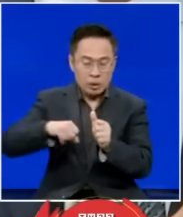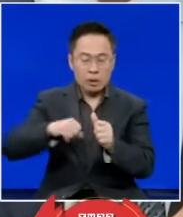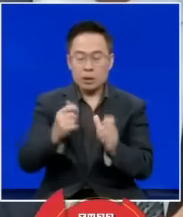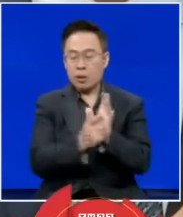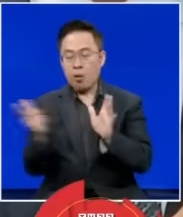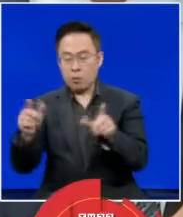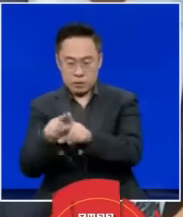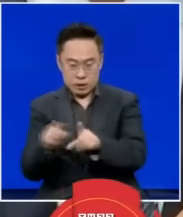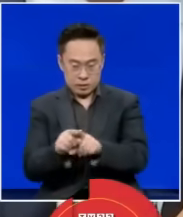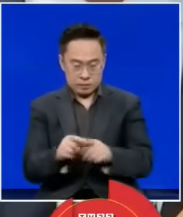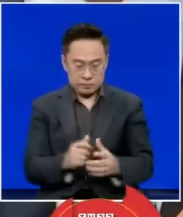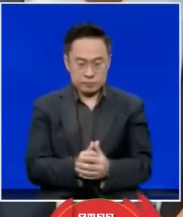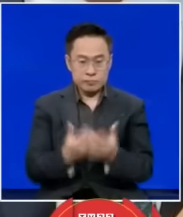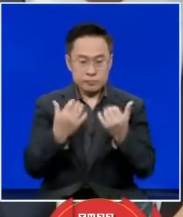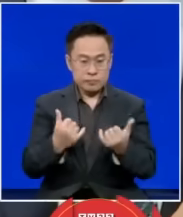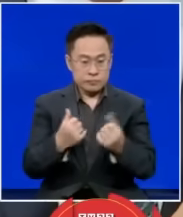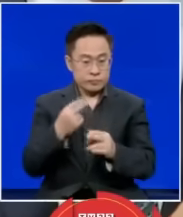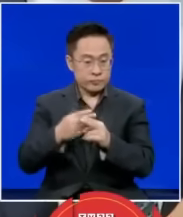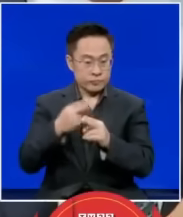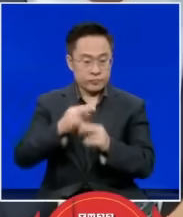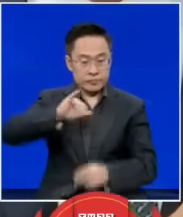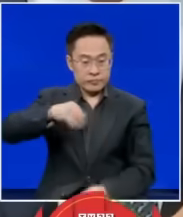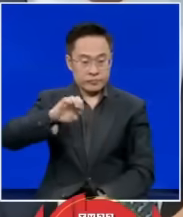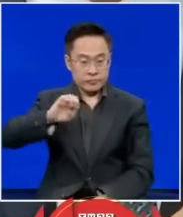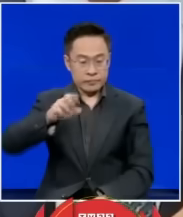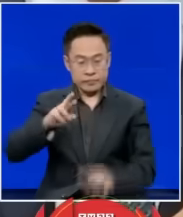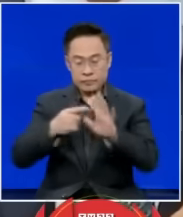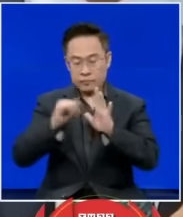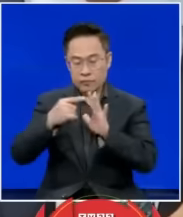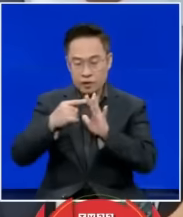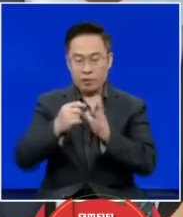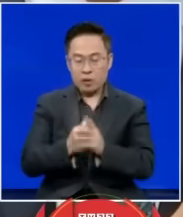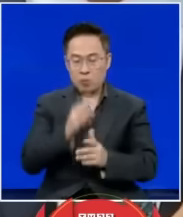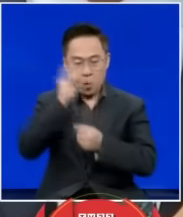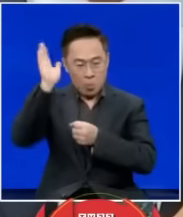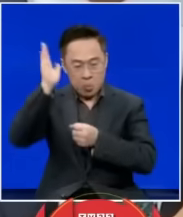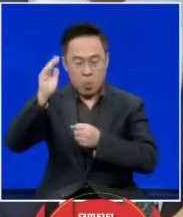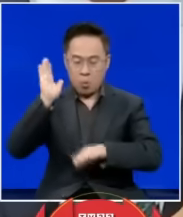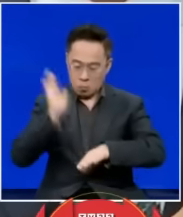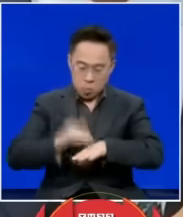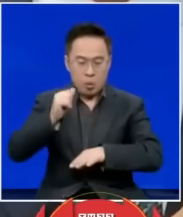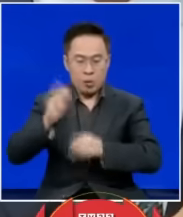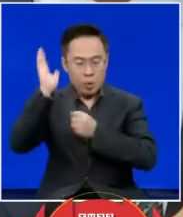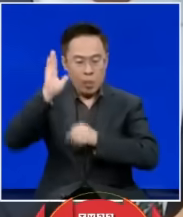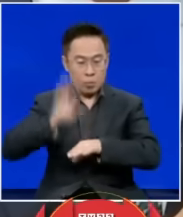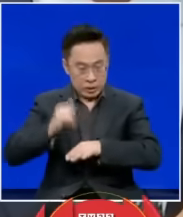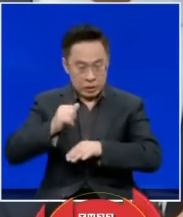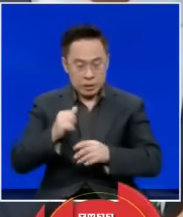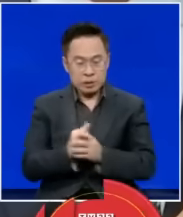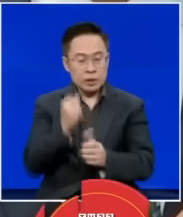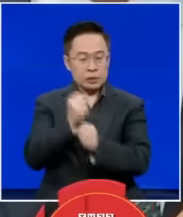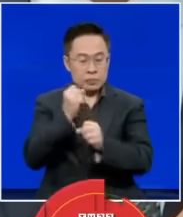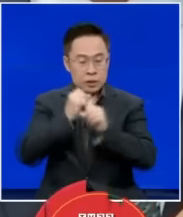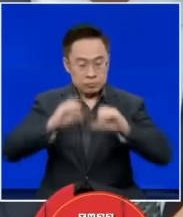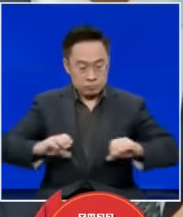มือขอใช้คำนี้แล้วกันฝีปากของคุณจิรยุเนี่ยตอนอยู่ในสภาเนี่ยก็ถึงลูกถึงคนอยู่น ะ เอามาเป็นโฆษกรัฐ